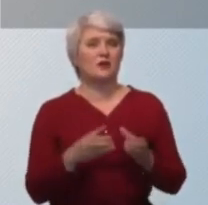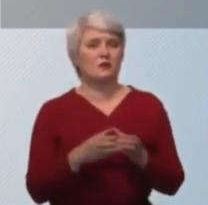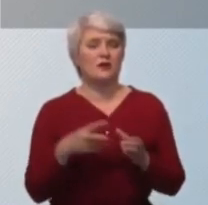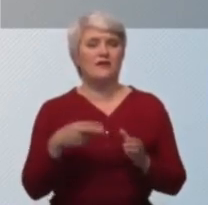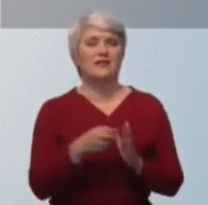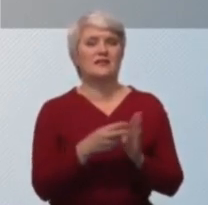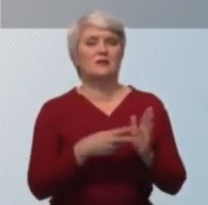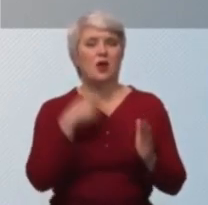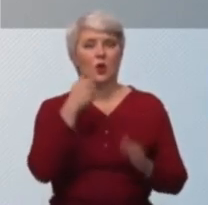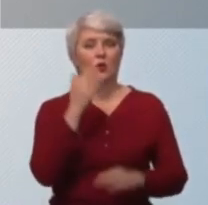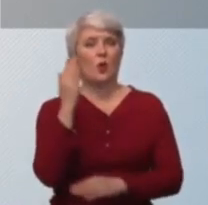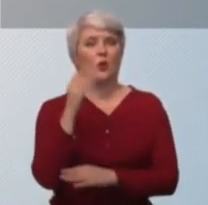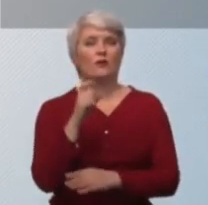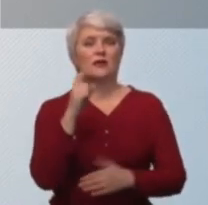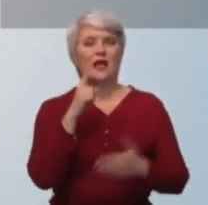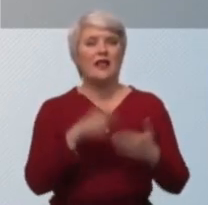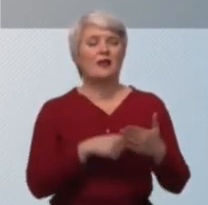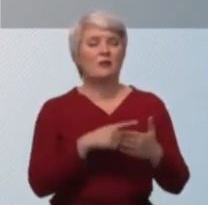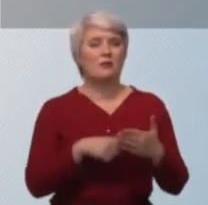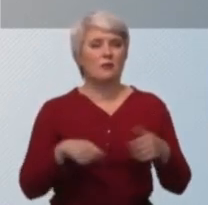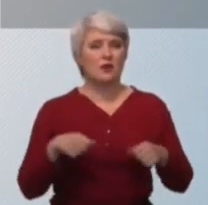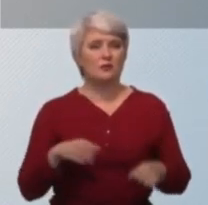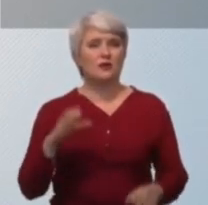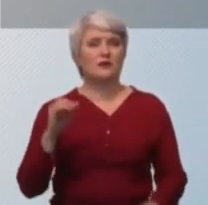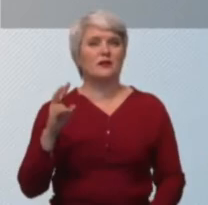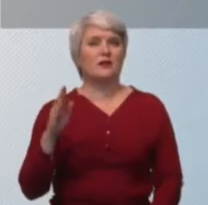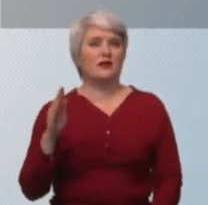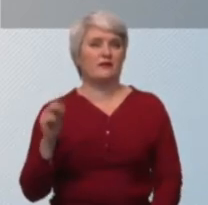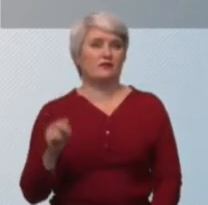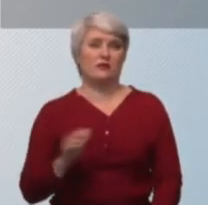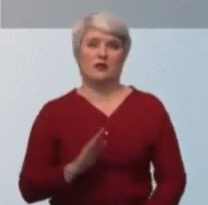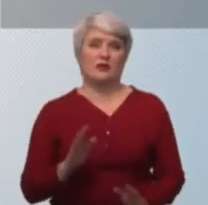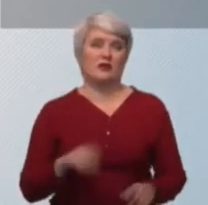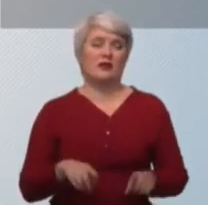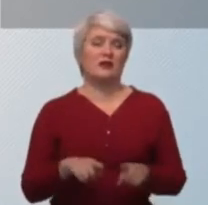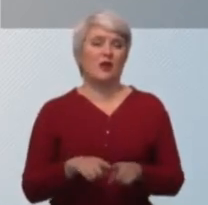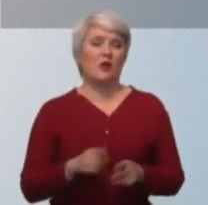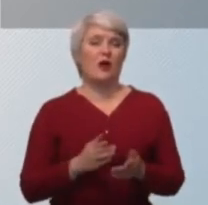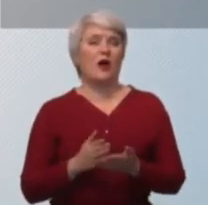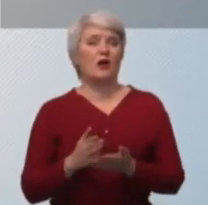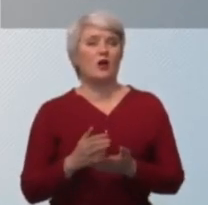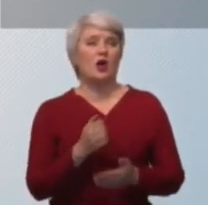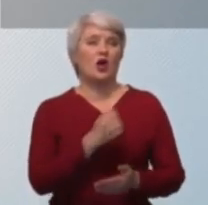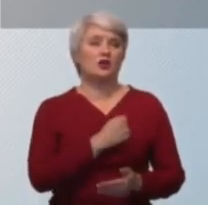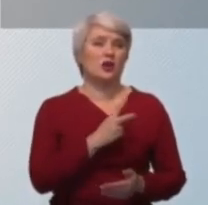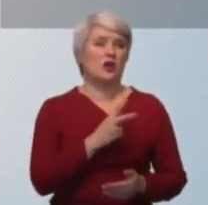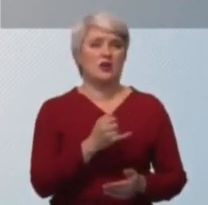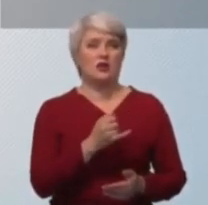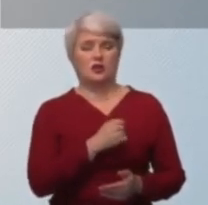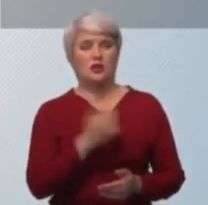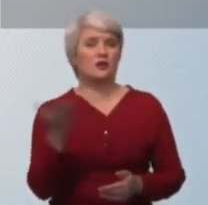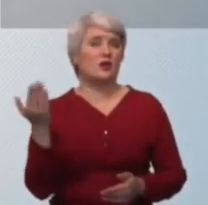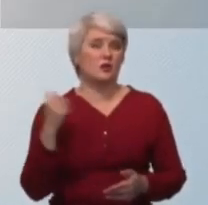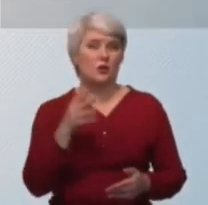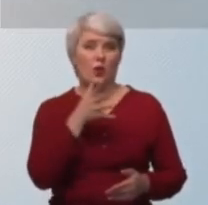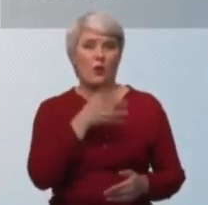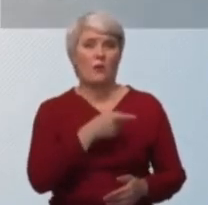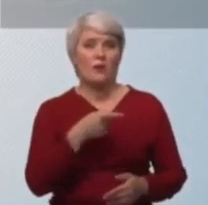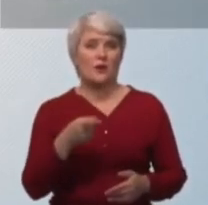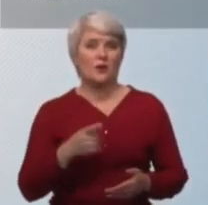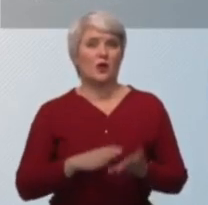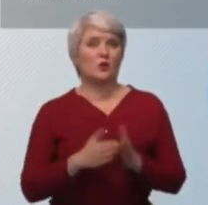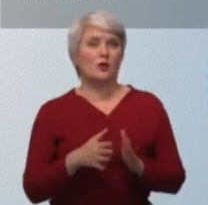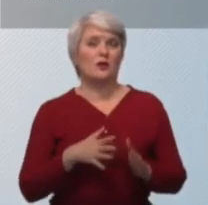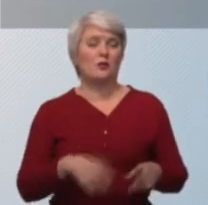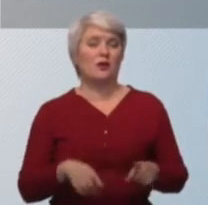2017 года проголосовали за импичмент Сенкевича? Нет такой категории «жалеешь, не жалеешь». На тот период ситуация была такова,